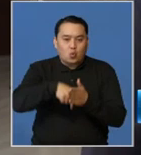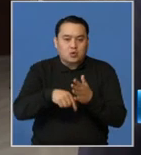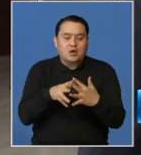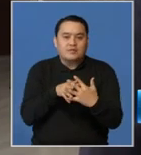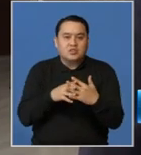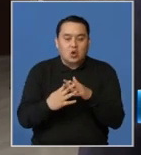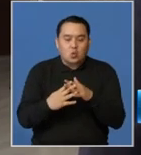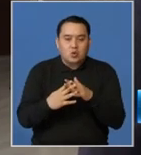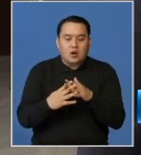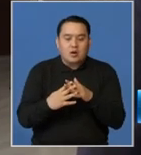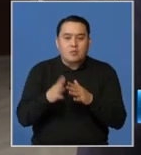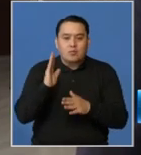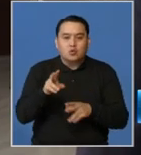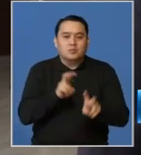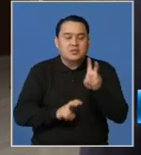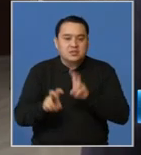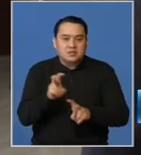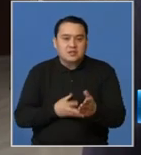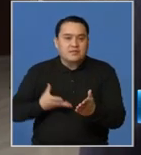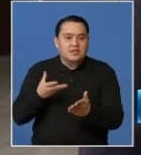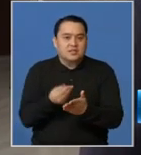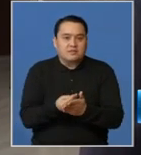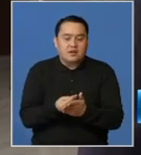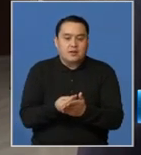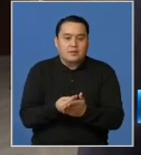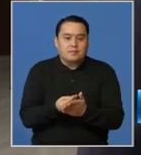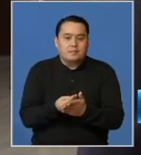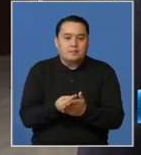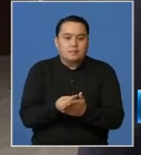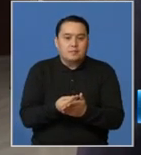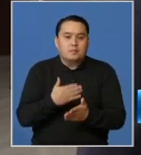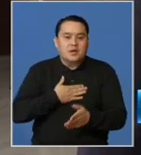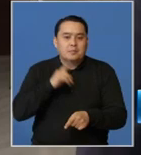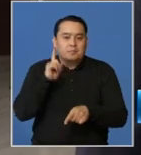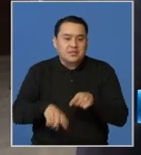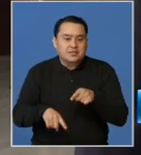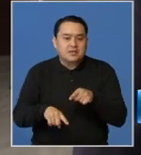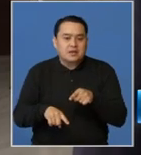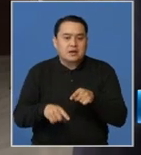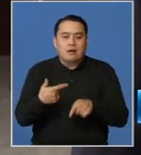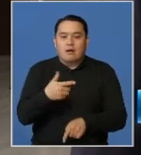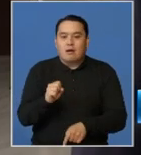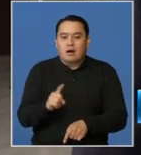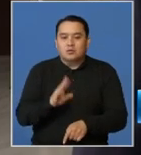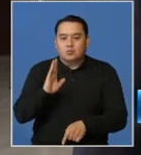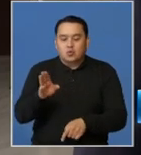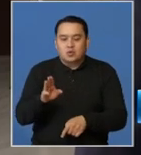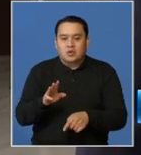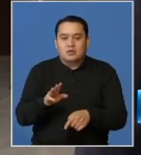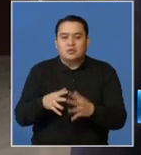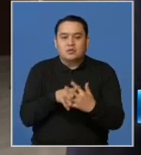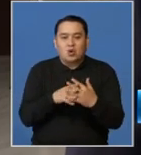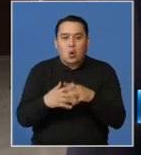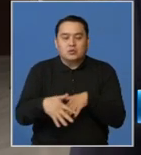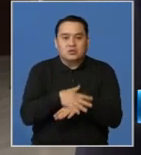поселка уже будем искать инвесторов. Тогда мы быстро газифицируем почти все